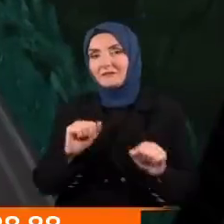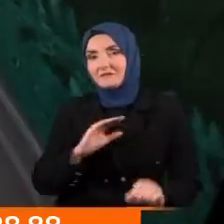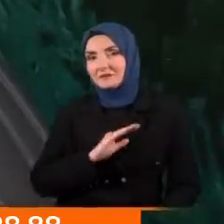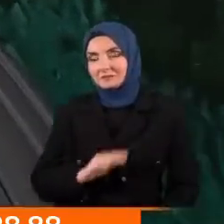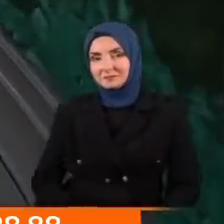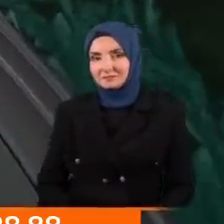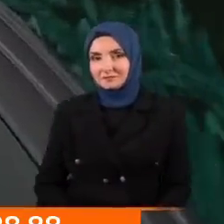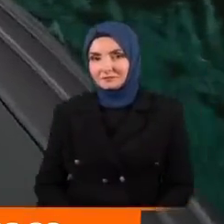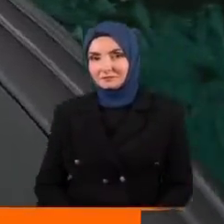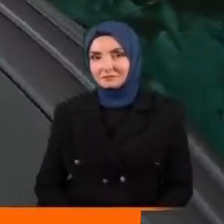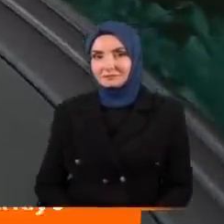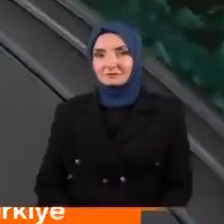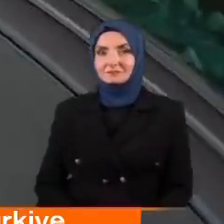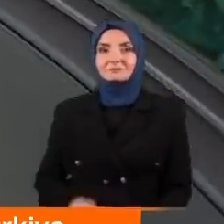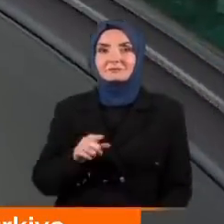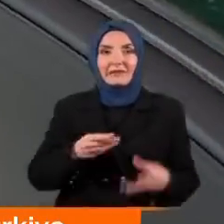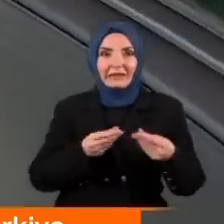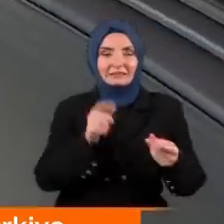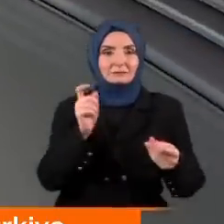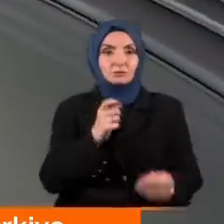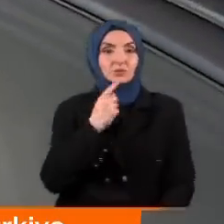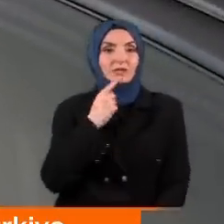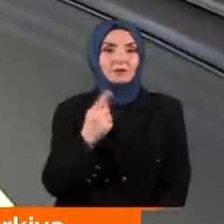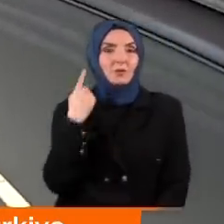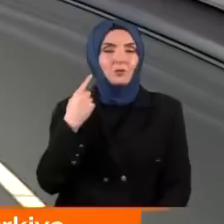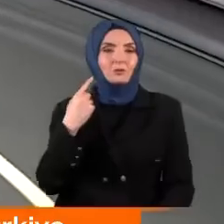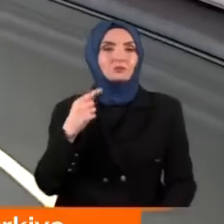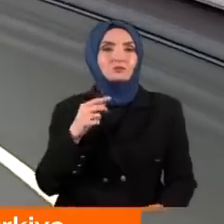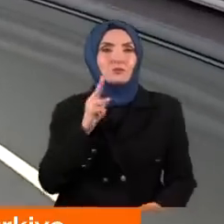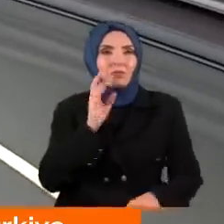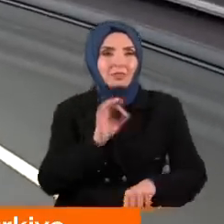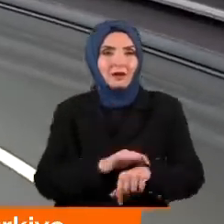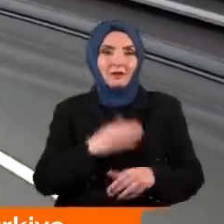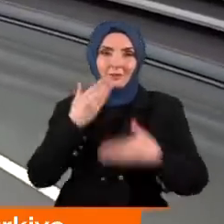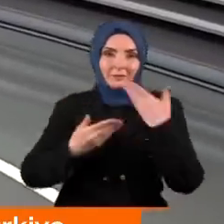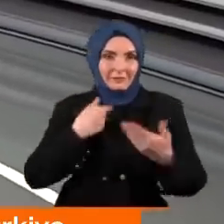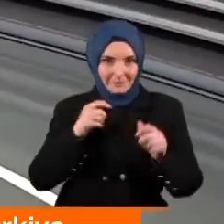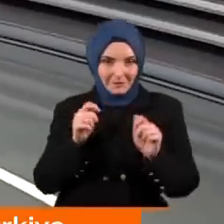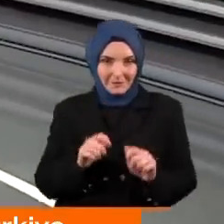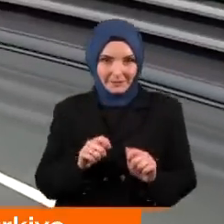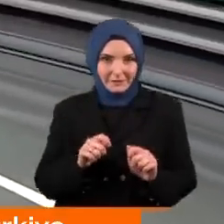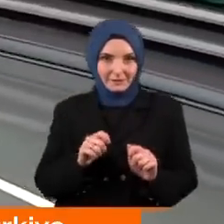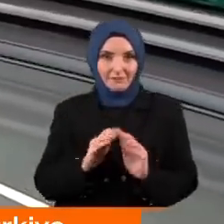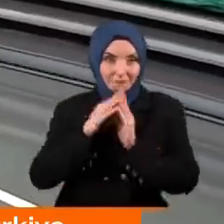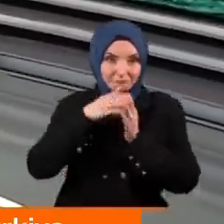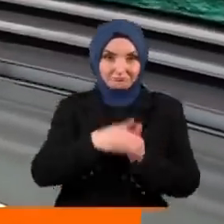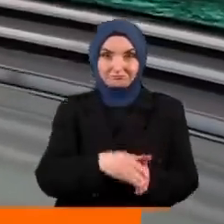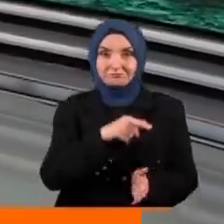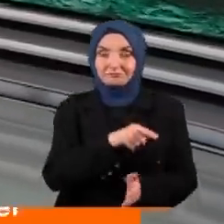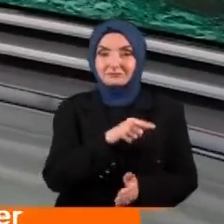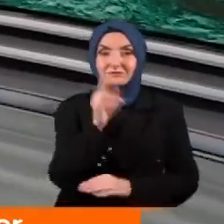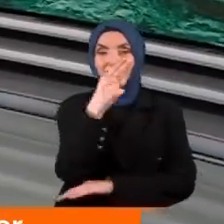enkazın bulunduğu iddiasını Dün son dakika gelişmesi olarak ekranlarınıza getirmiştik dalgıç şirketin CEO'su ve 3 dolar